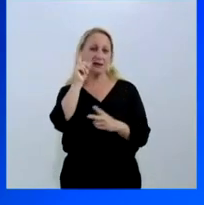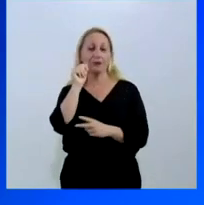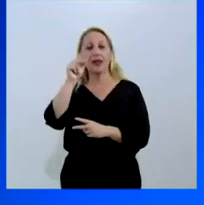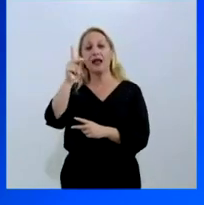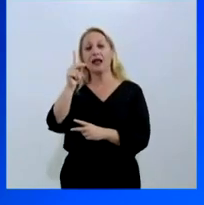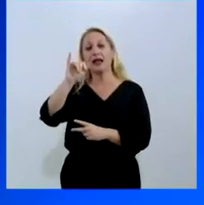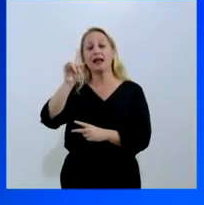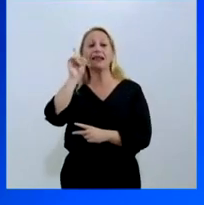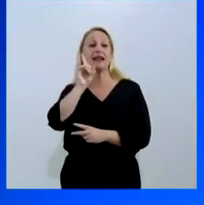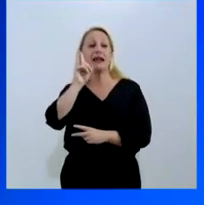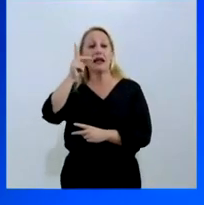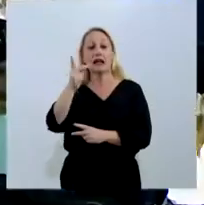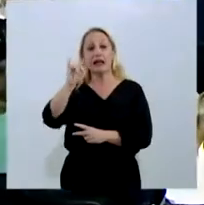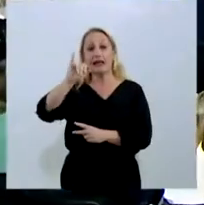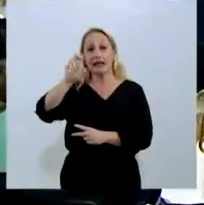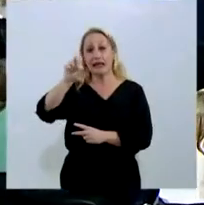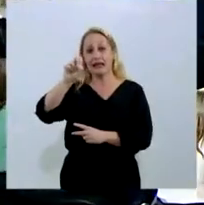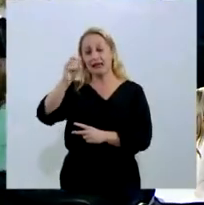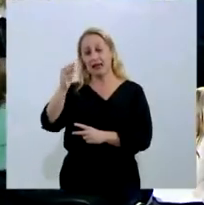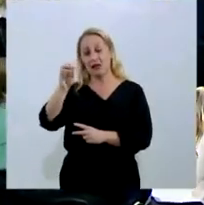Μέγκα.